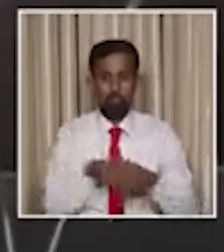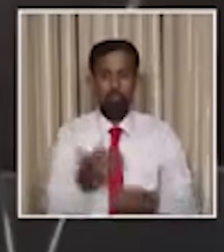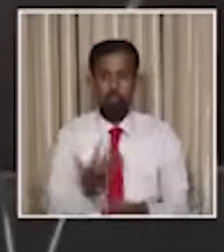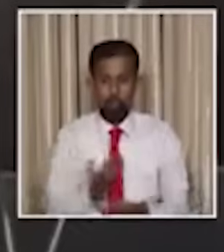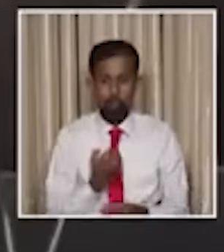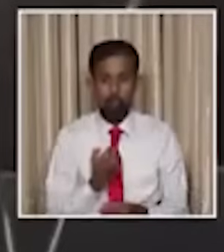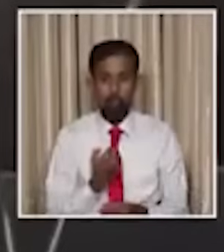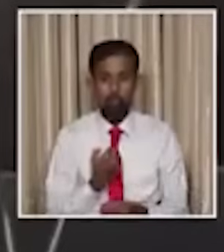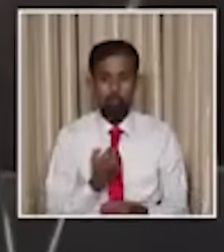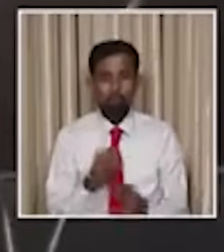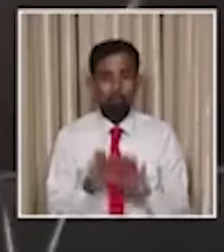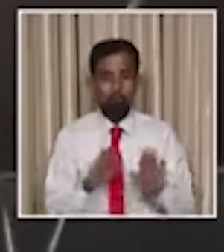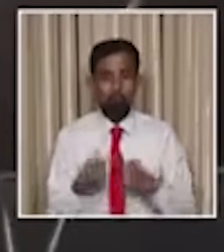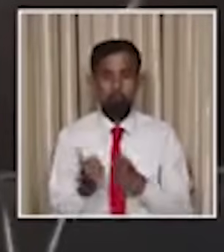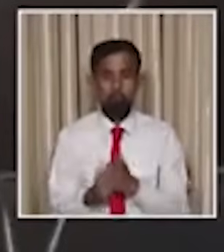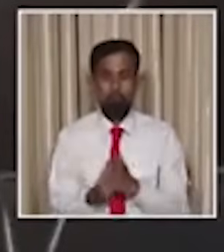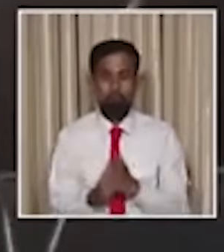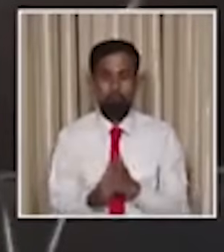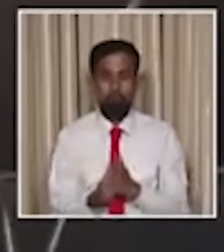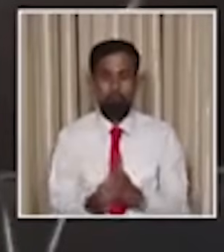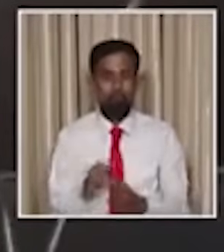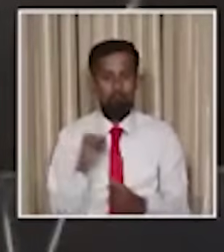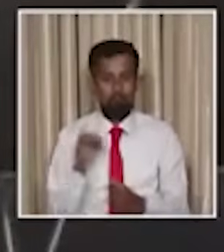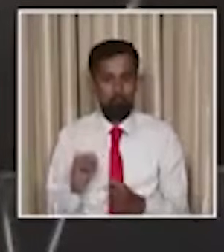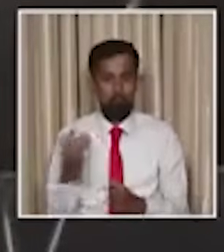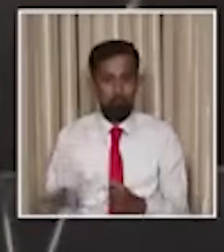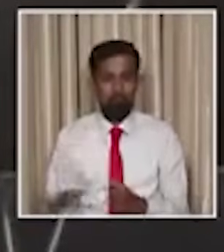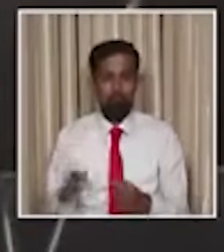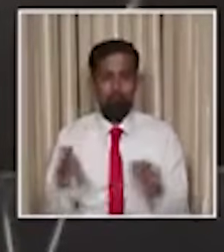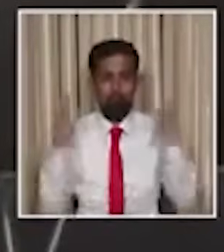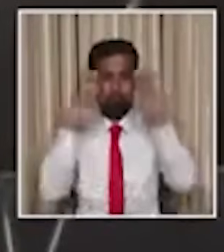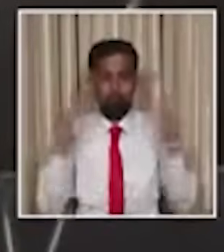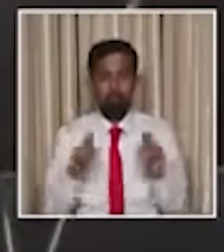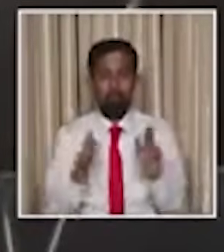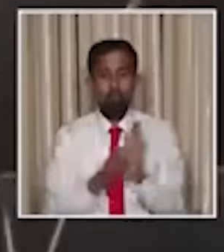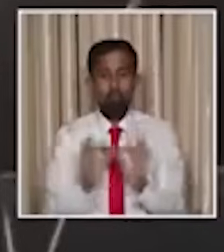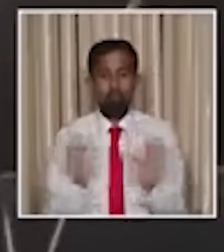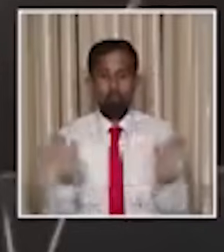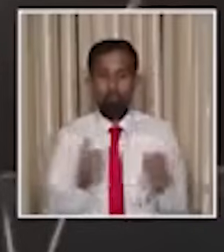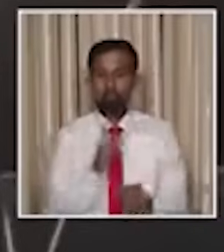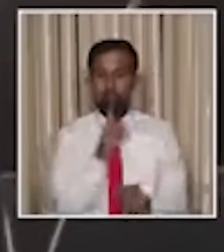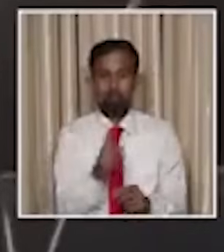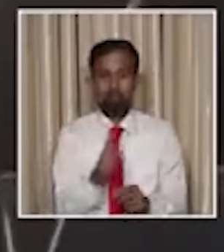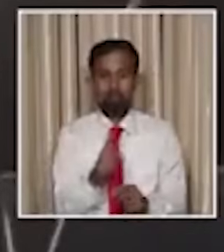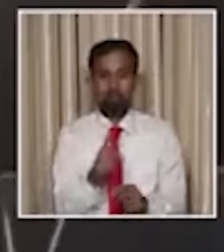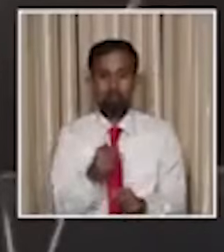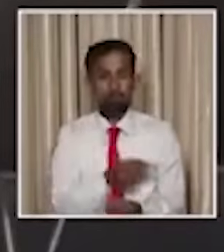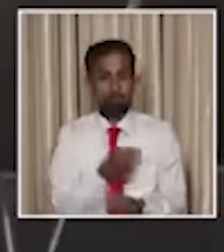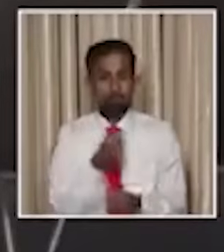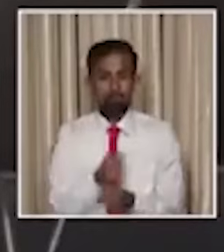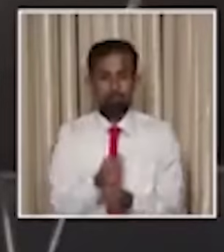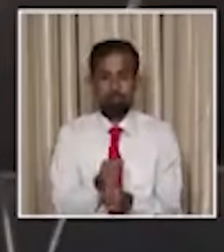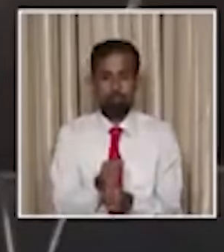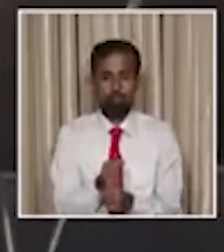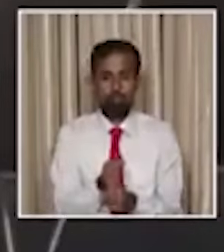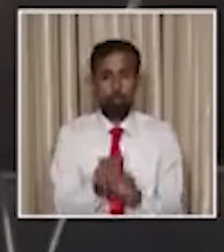சொல்லிக் கொண்டிருக்கிறது. இந்த அநியாயத்தை செய்தது மாத்திரமல்ல, அந்த ஆட்சி பிடத்திலே அமர்ந்த நீங்கள் 2 வருடங்கள் கூட அந்த ஆட்சி